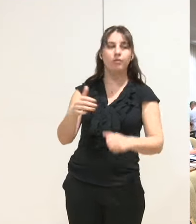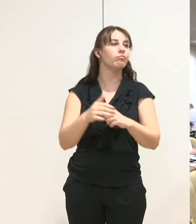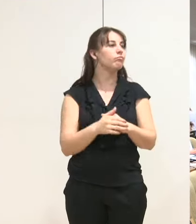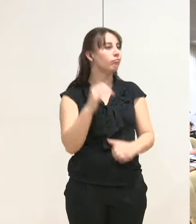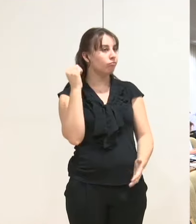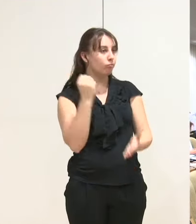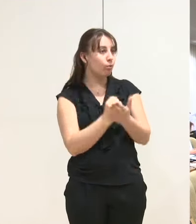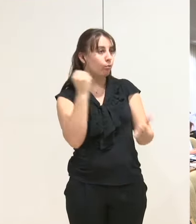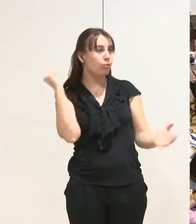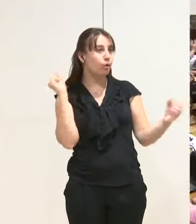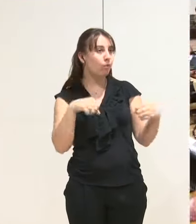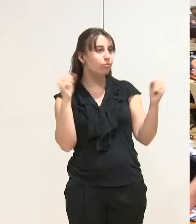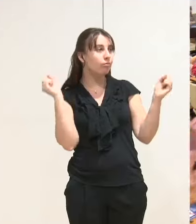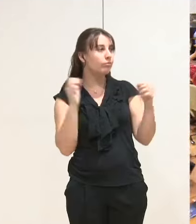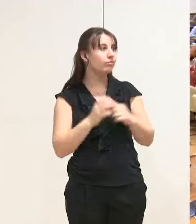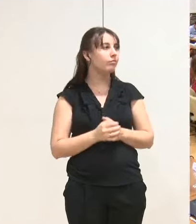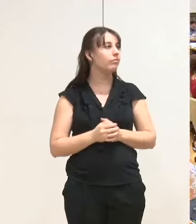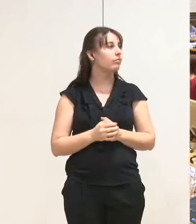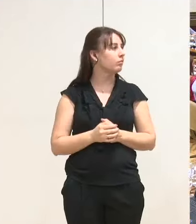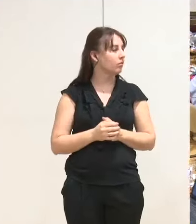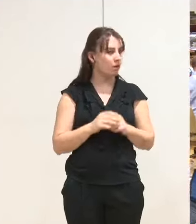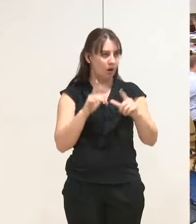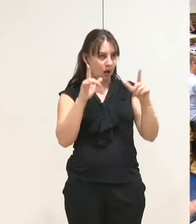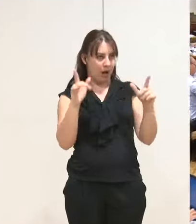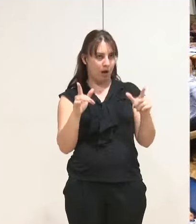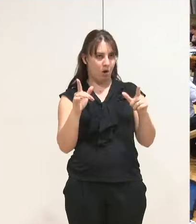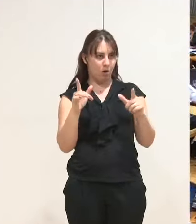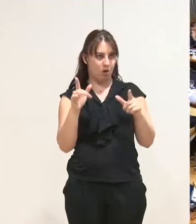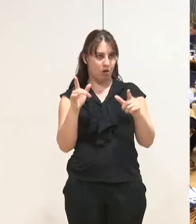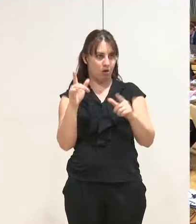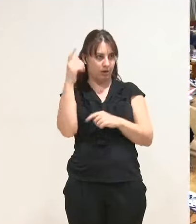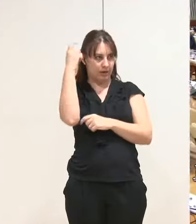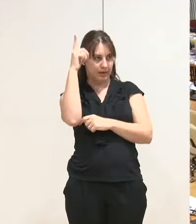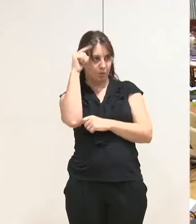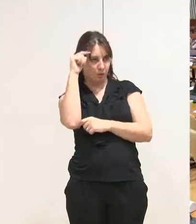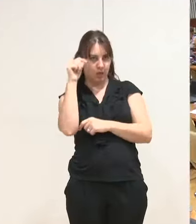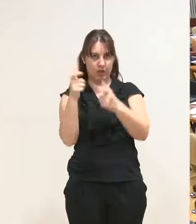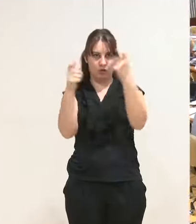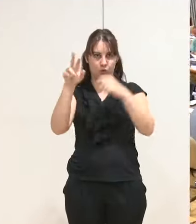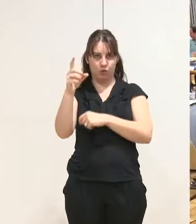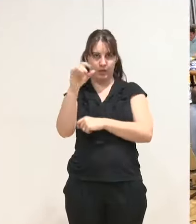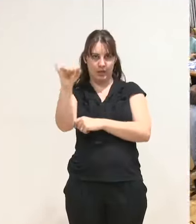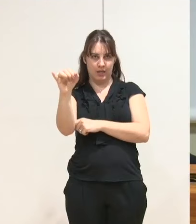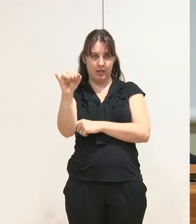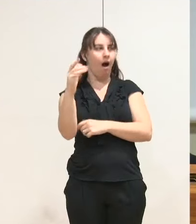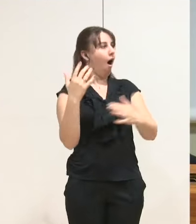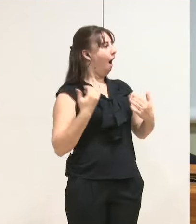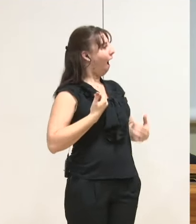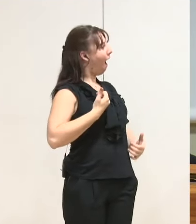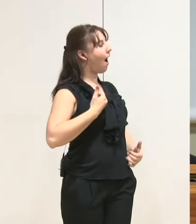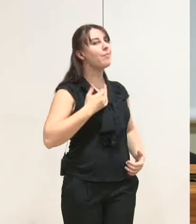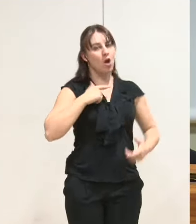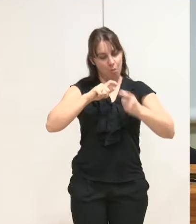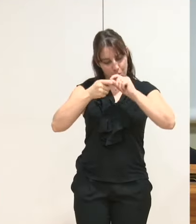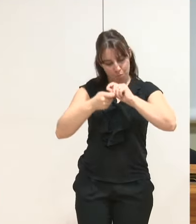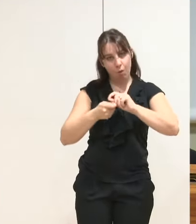est pour alors les républicains udi société civile je je je vais m'adapter je vais m'adapter